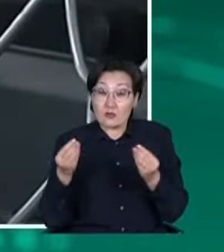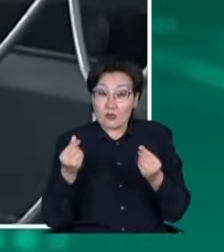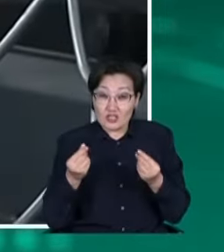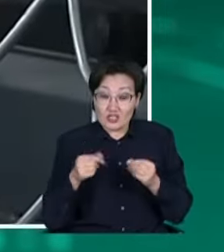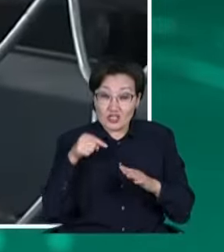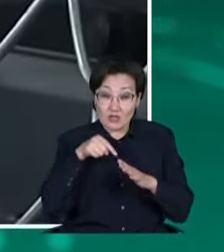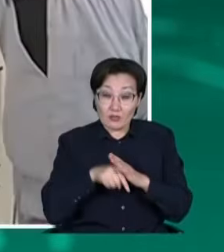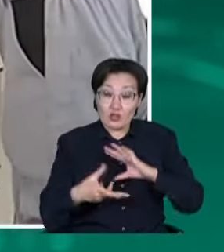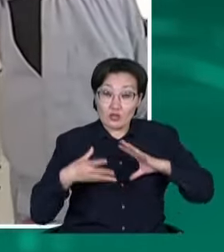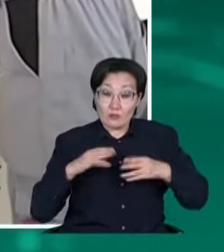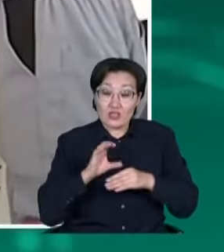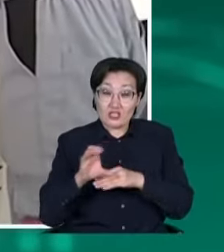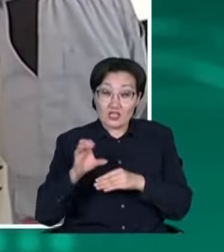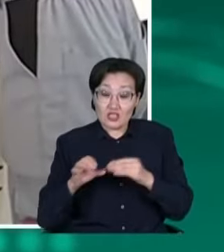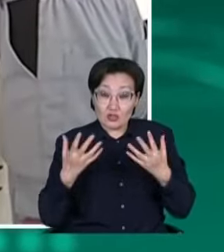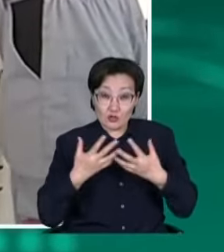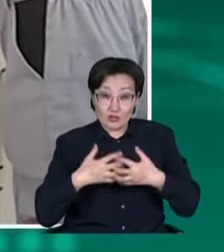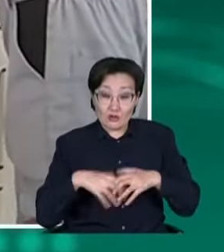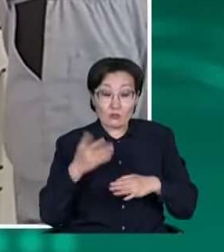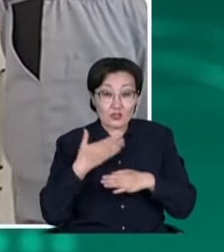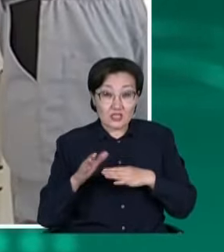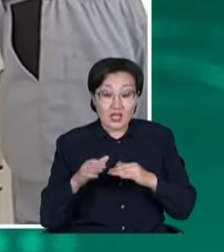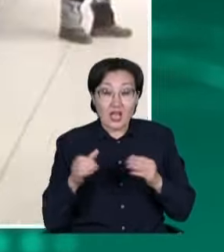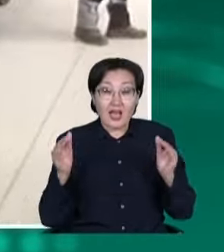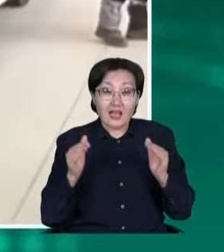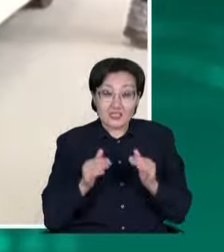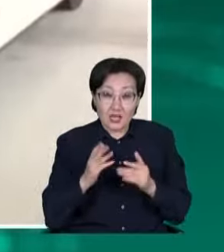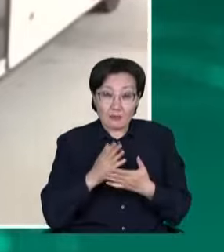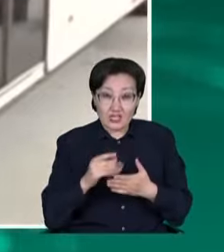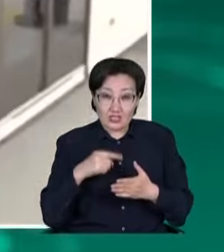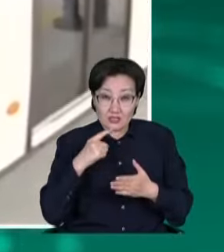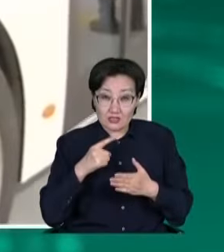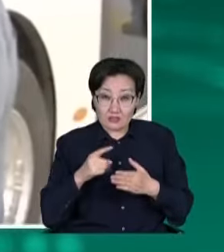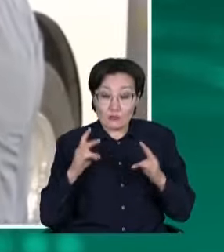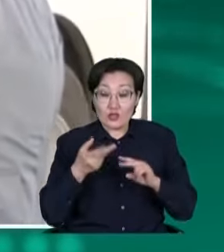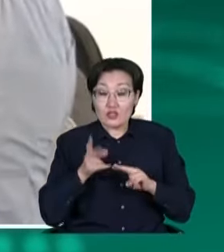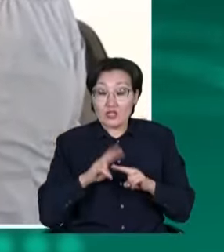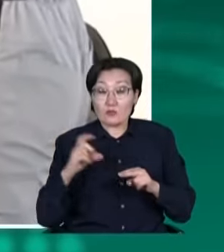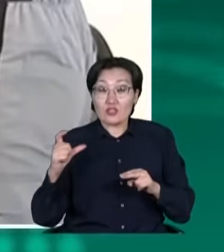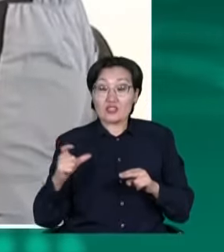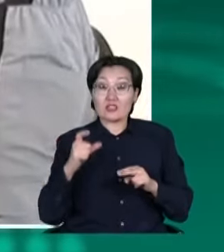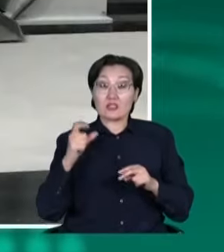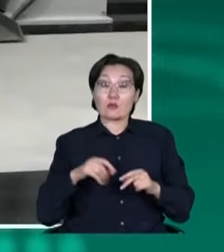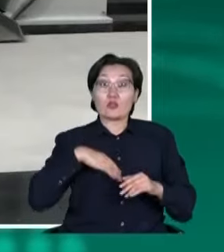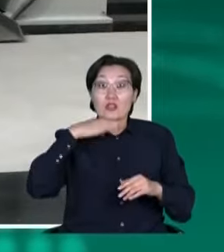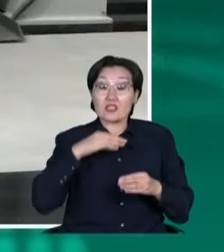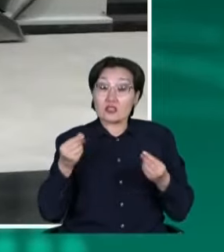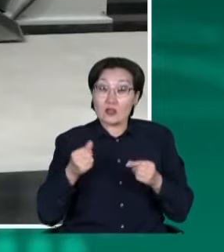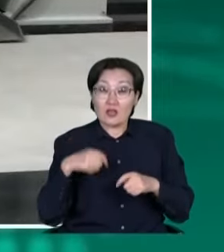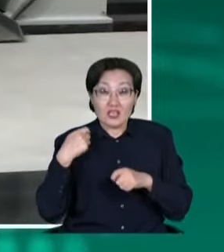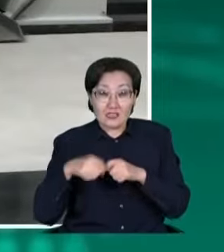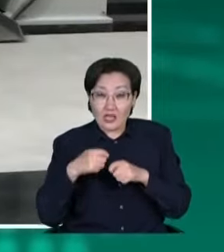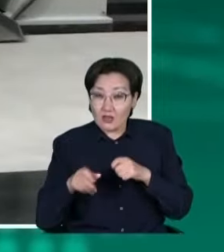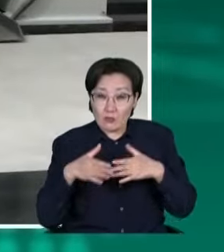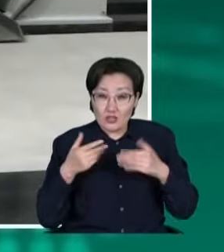инвестицияның ішкі жалпы өнімге шаққандағы үлесі азайып бара жатқанын сынады. Яғни экономикаға жеткілікті қаражат салынбай